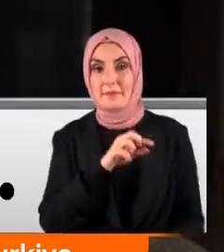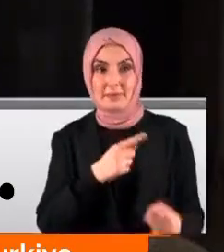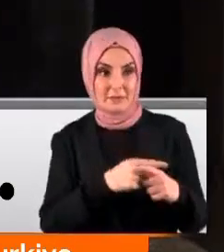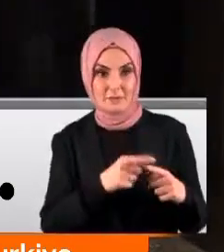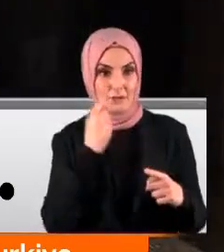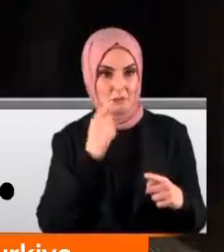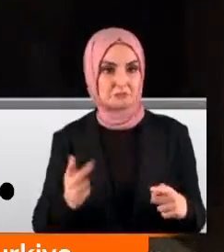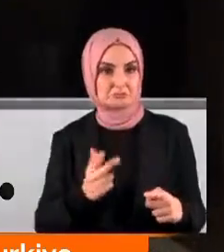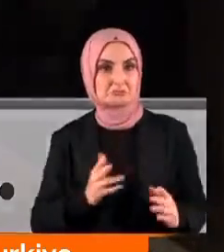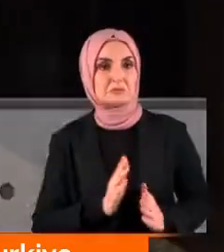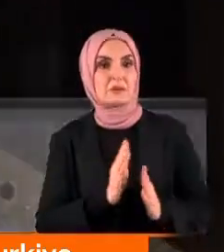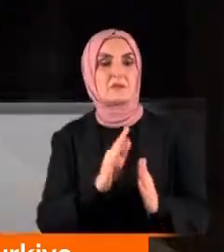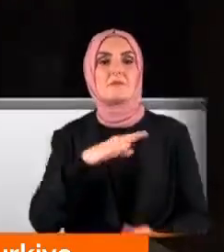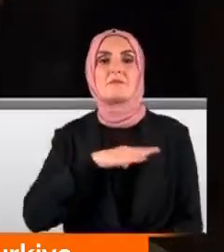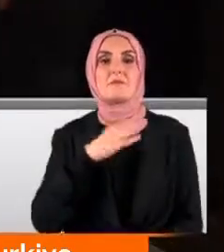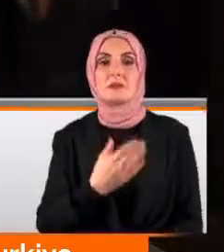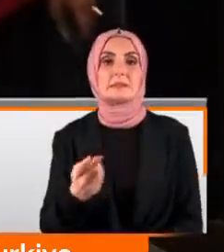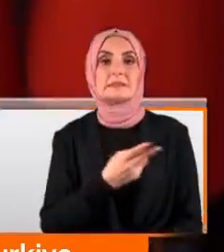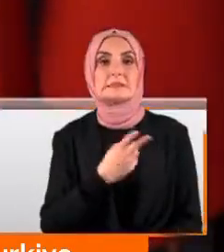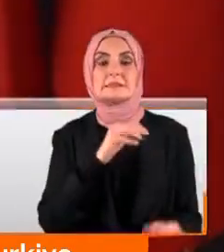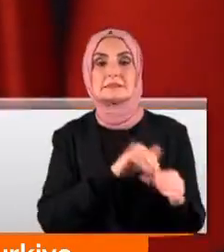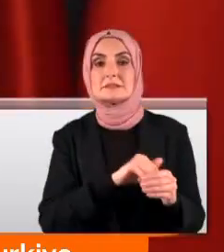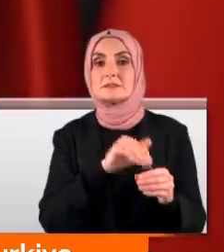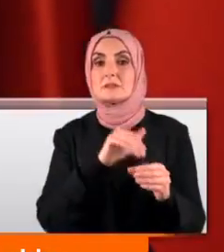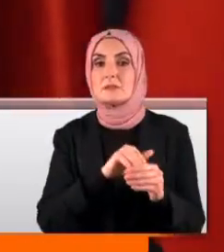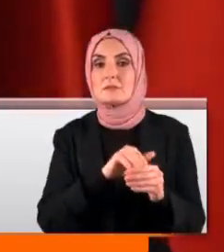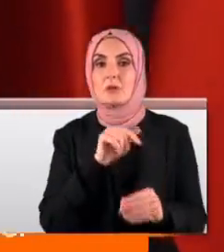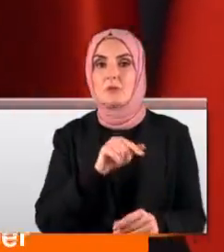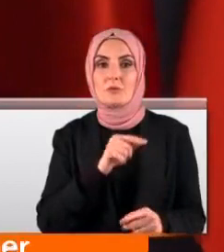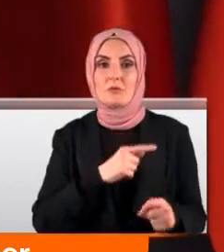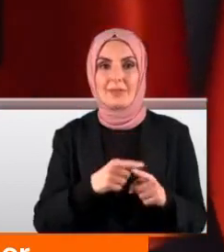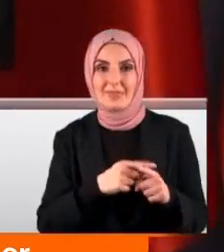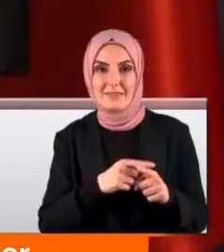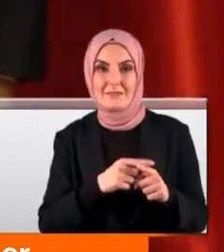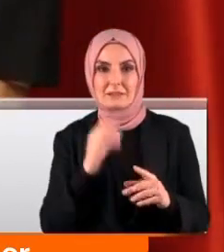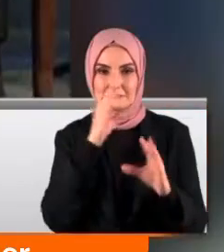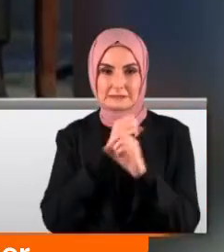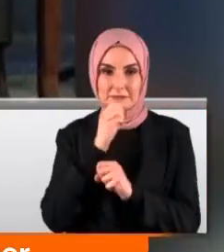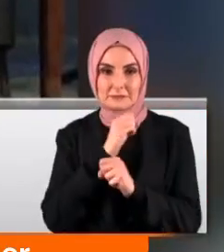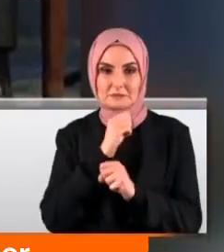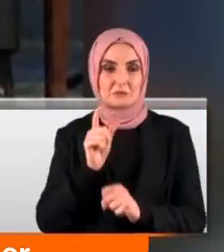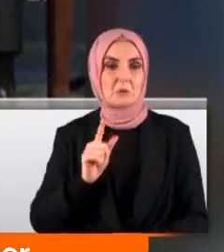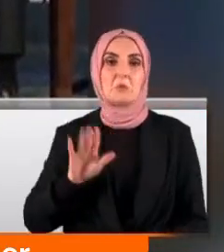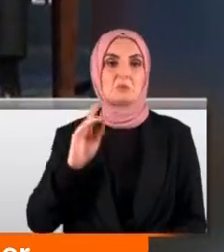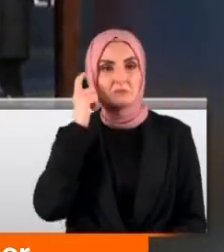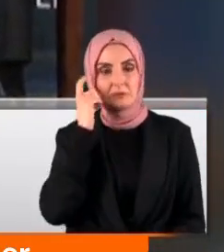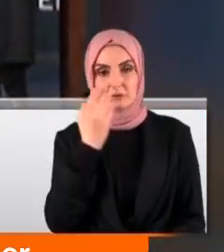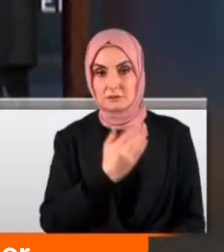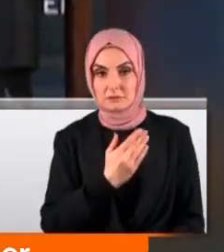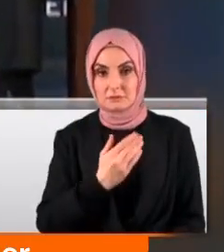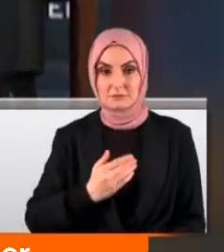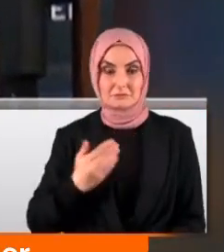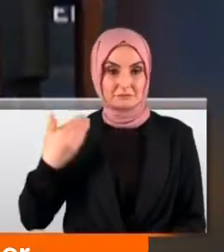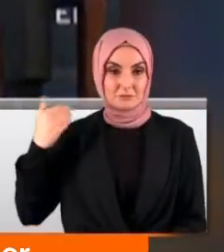tam gaz sürüyor ve iki partide artık bu ittifakı gizleme gereği duymuyor Zira Geçtiğimiz günlerde PKK